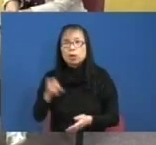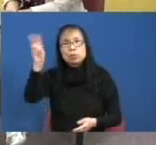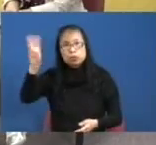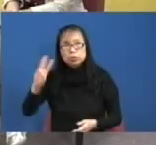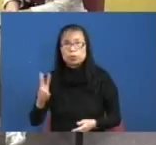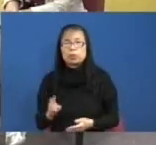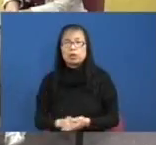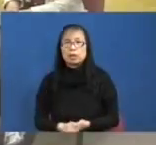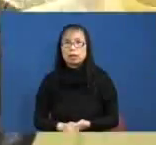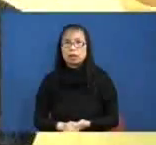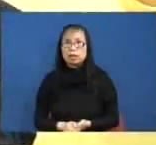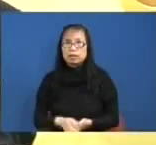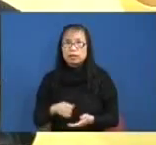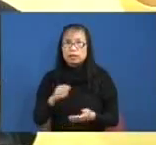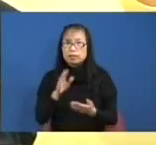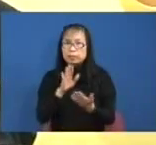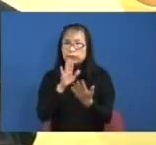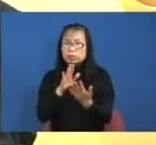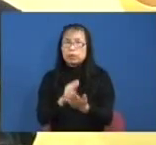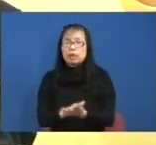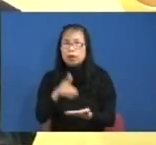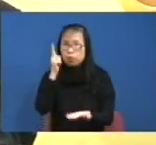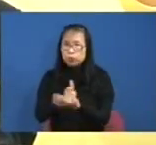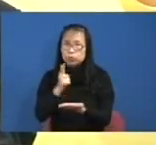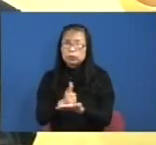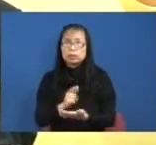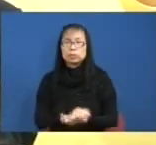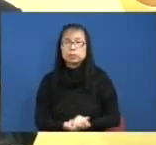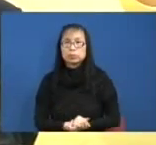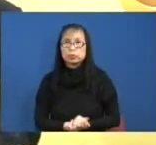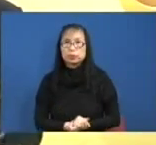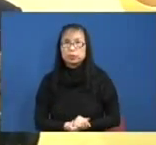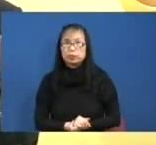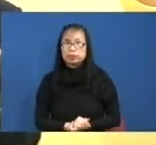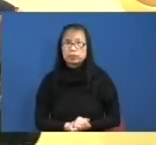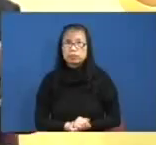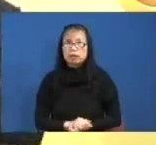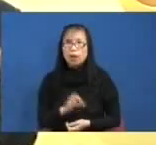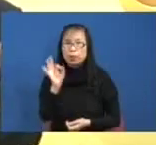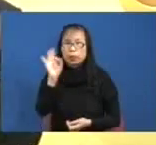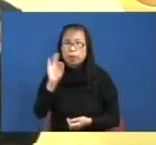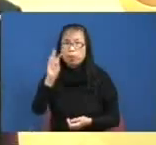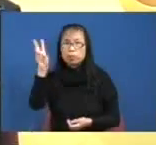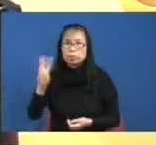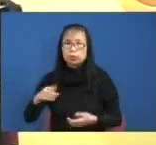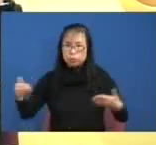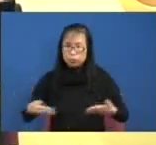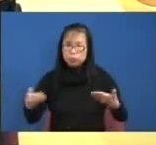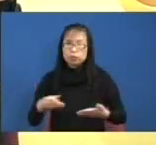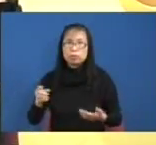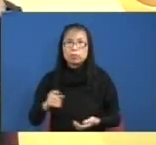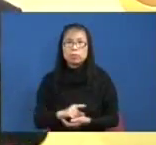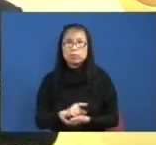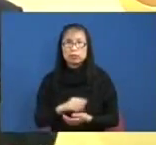我哋嚟講咧，其實即係最重要一個環節啦。你冇水嘅根本。即係你煮咩餸菜都好，你